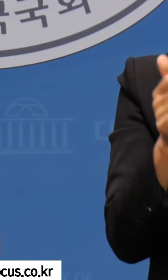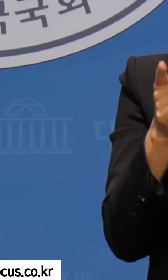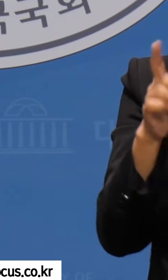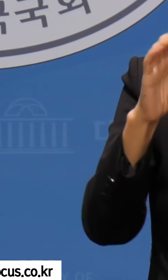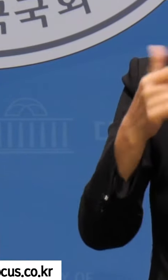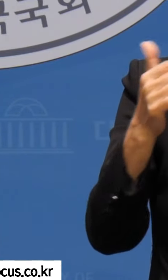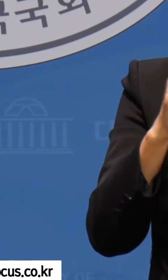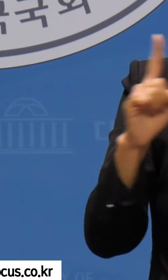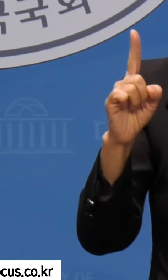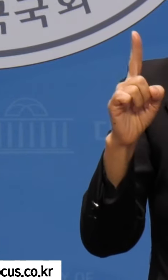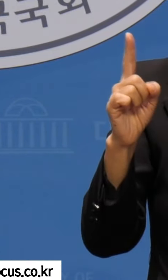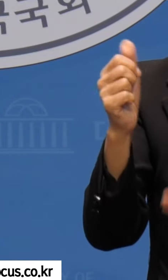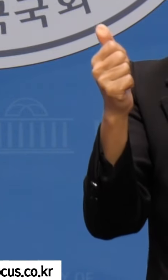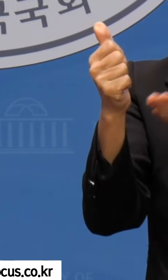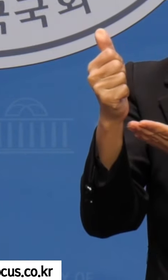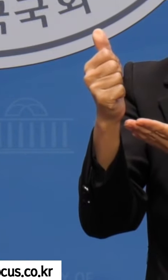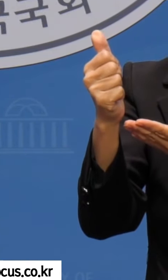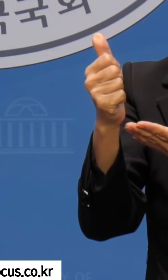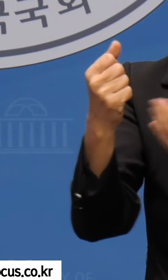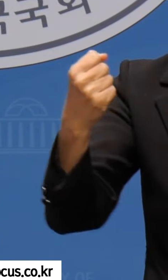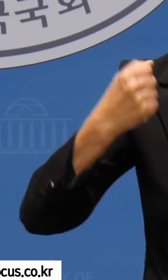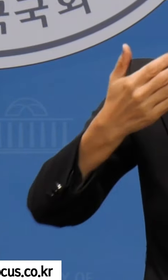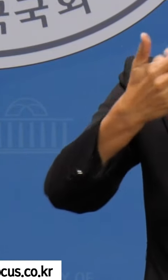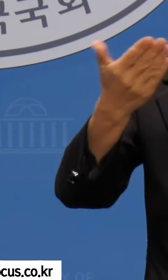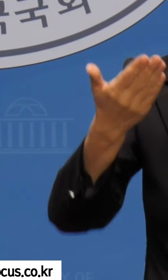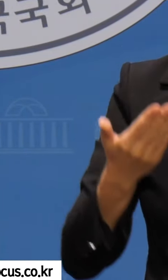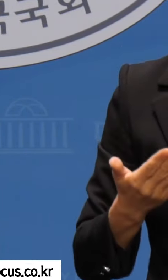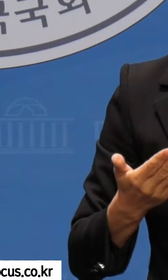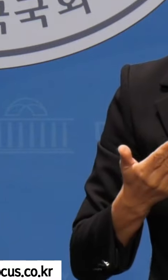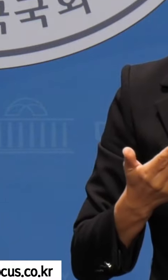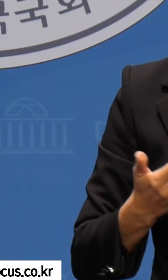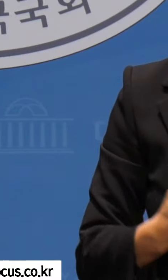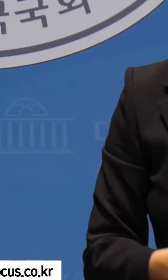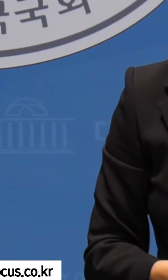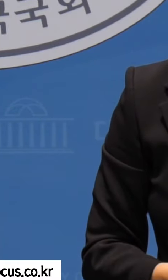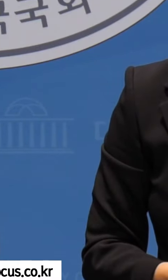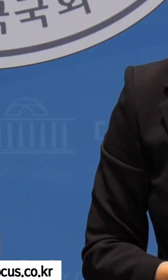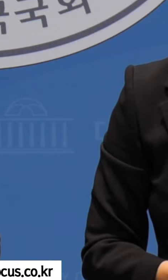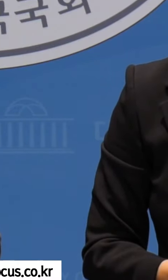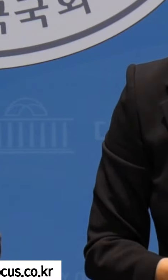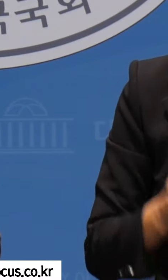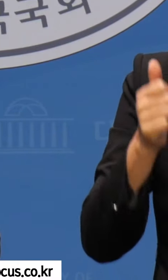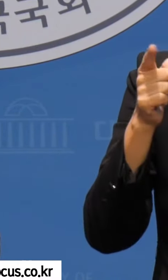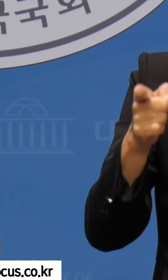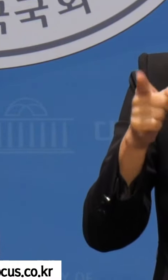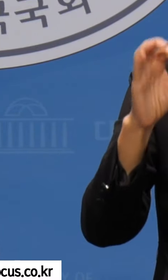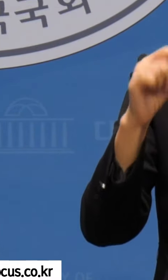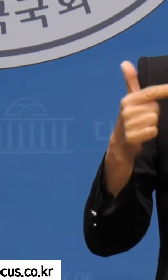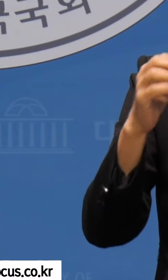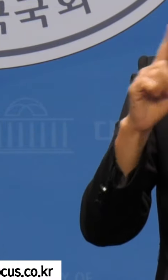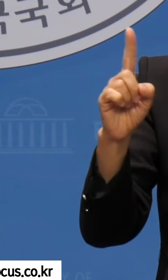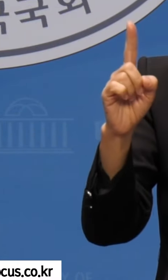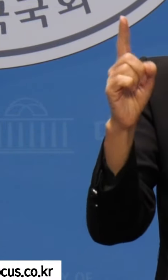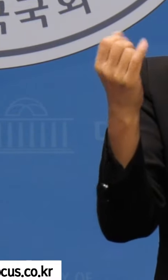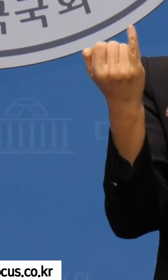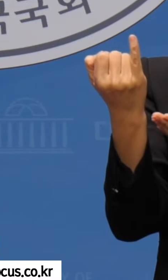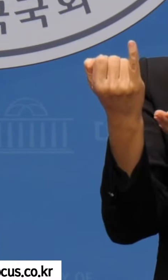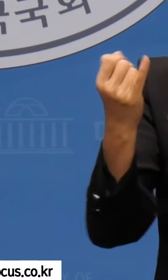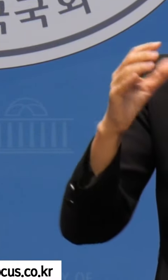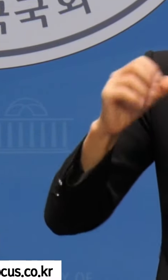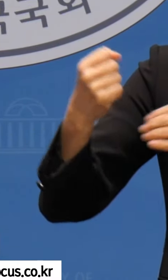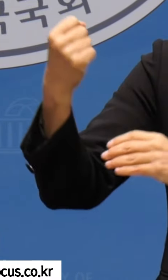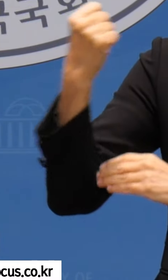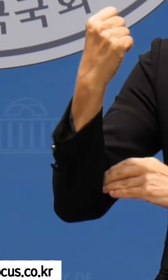대표께서 큰 용기와 힘을 주셨습니다 알다시피 허나 대표도 국민의